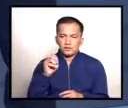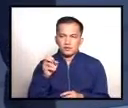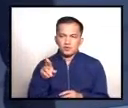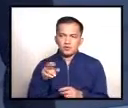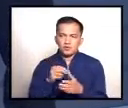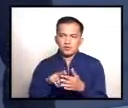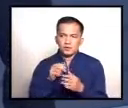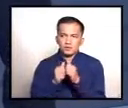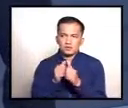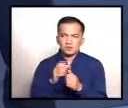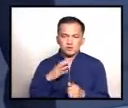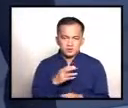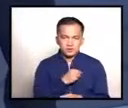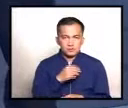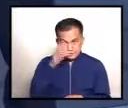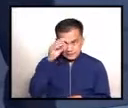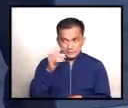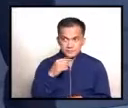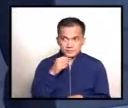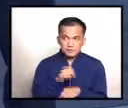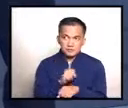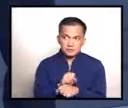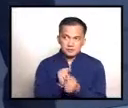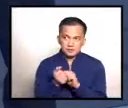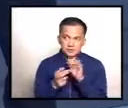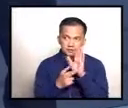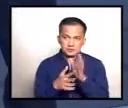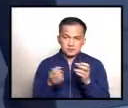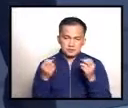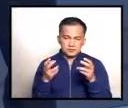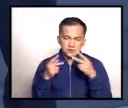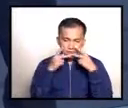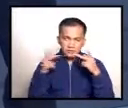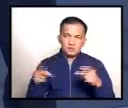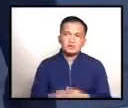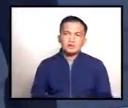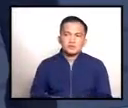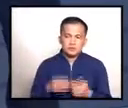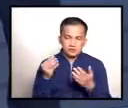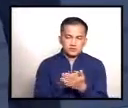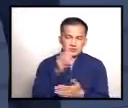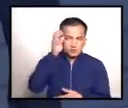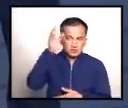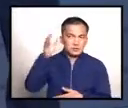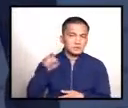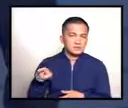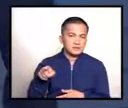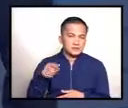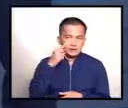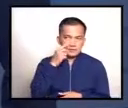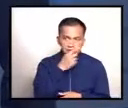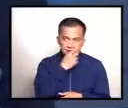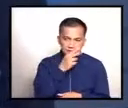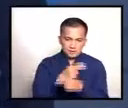ibig sabihin ay commission man. Ang trabaho niya, maging kinatawan ng nakararami o ng publiko. Sa modernong konsepto po, siya ang mata